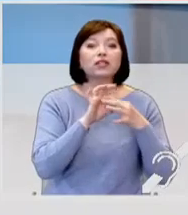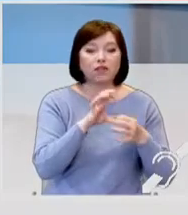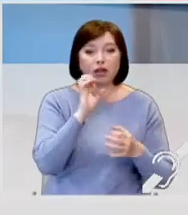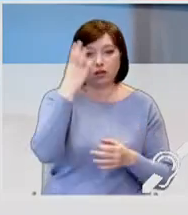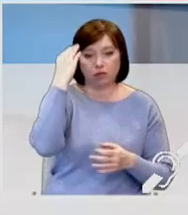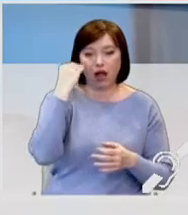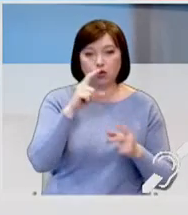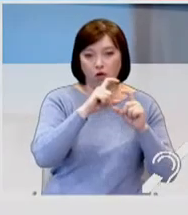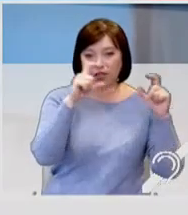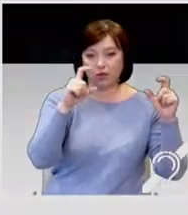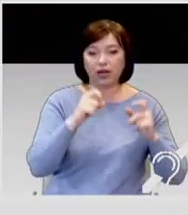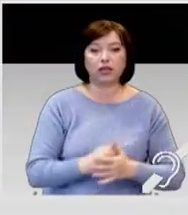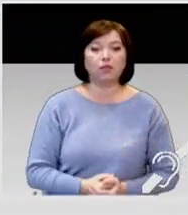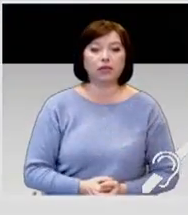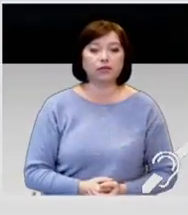Republica